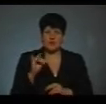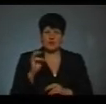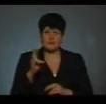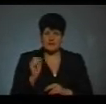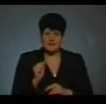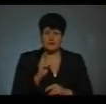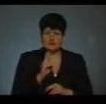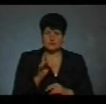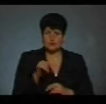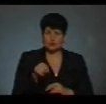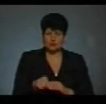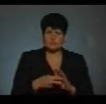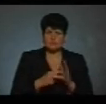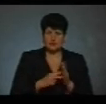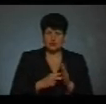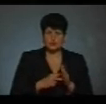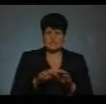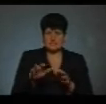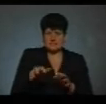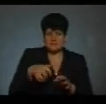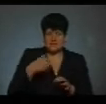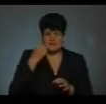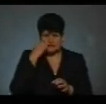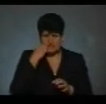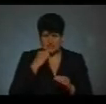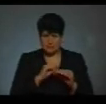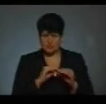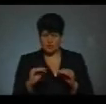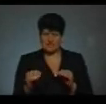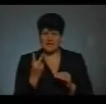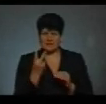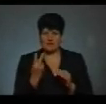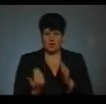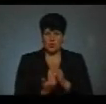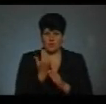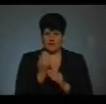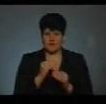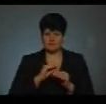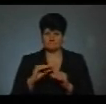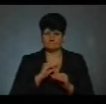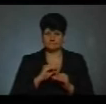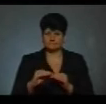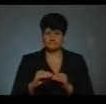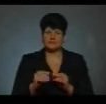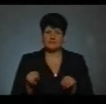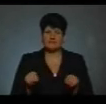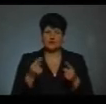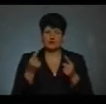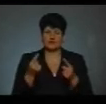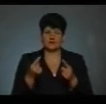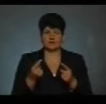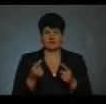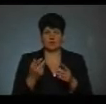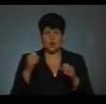На цій ділянці планують зняти шар старого покриття, укласти 2 шари асфальту, відновити тротуари та освітлення. 200 мільйонів гривень